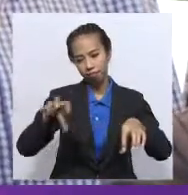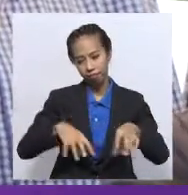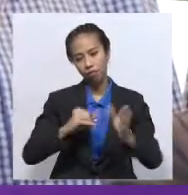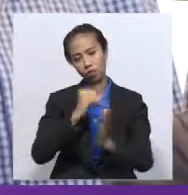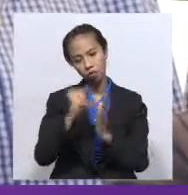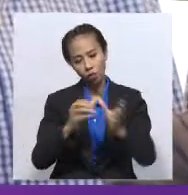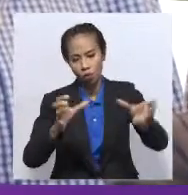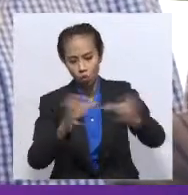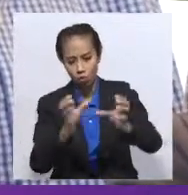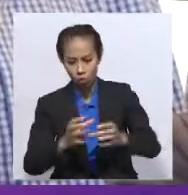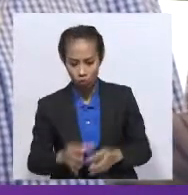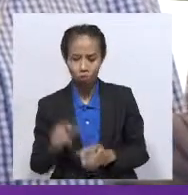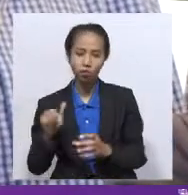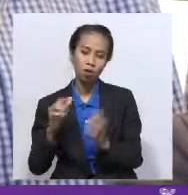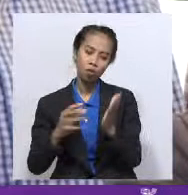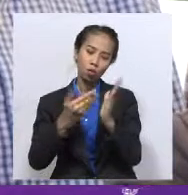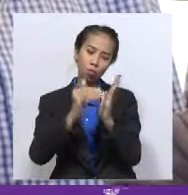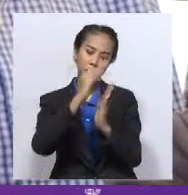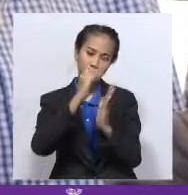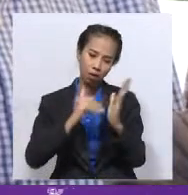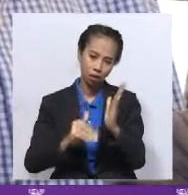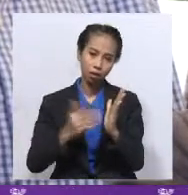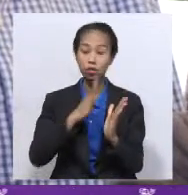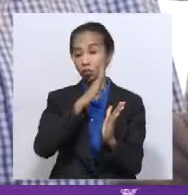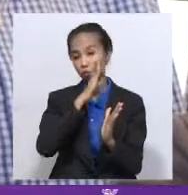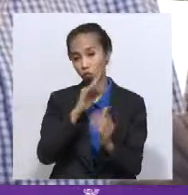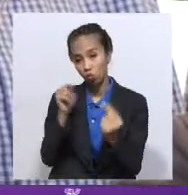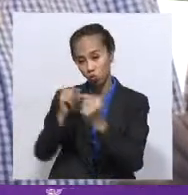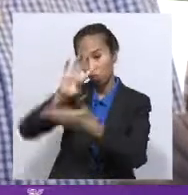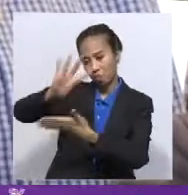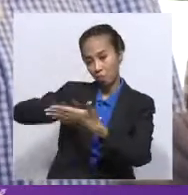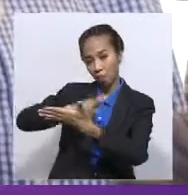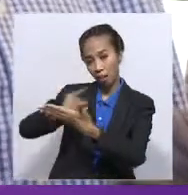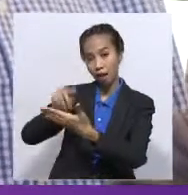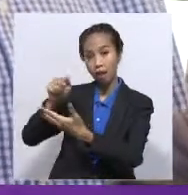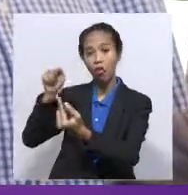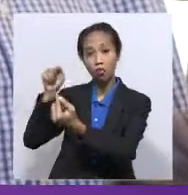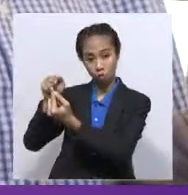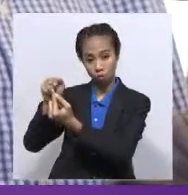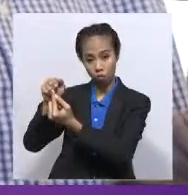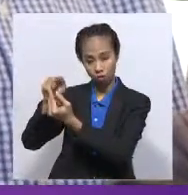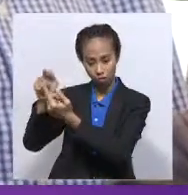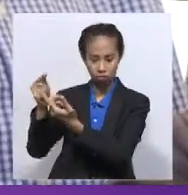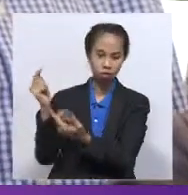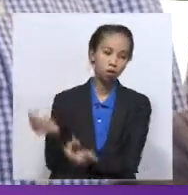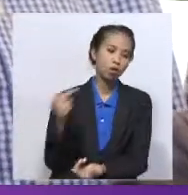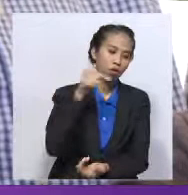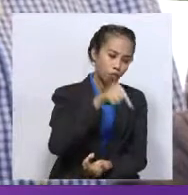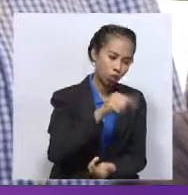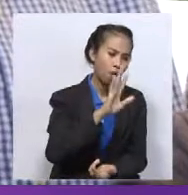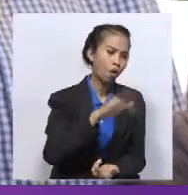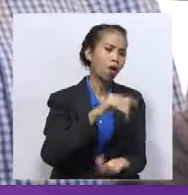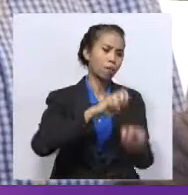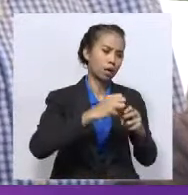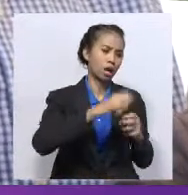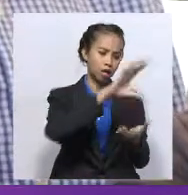วัดเป็นกลุ่มจังหวัดแล้วก็เป็นภูมิภาคนะครับถ้ามันตรงกับยุทธศาสตร์อยู่แล้วนะครับกรมชลประทานก็จะตอบไปชี้แจงว่าได้บรรจุเข้าอยู่